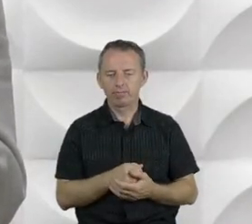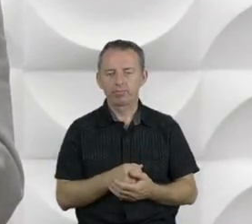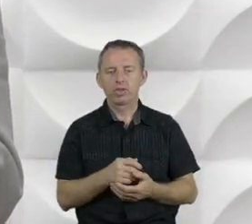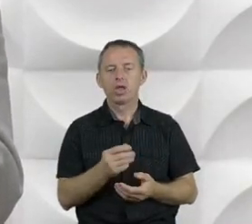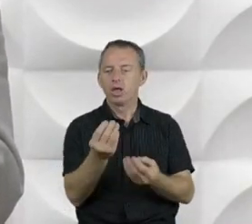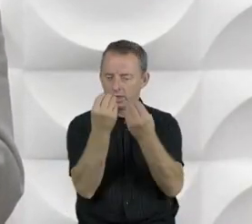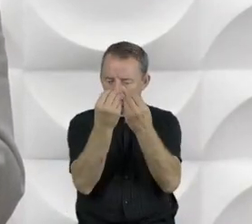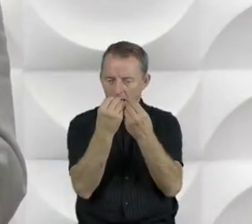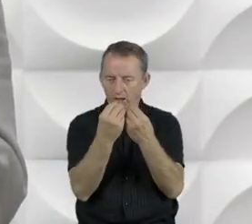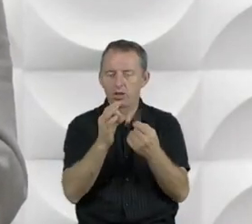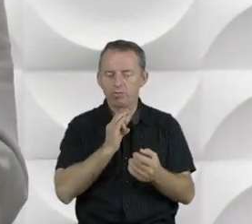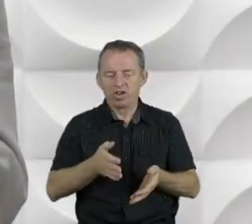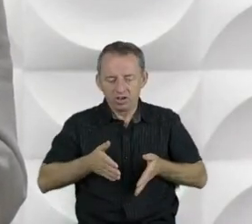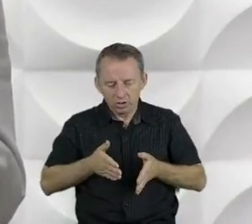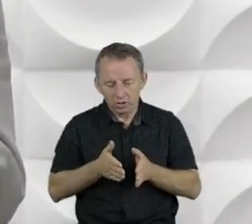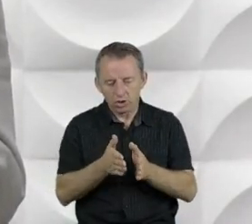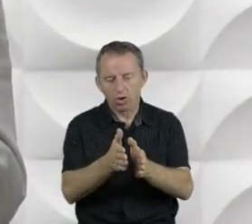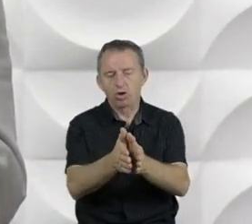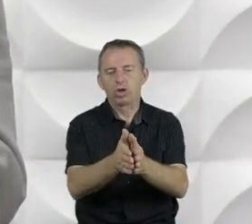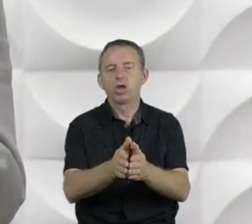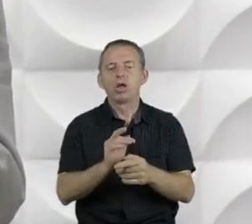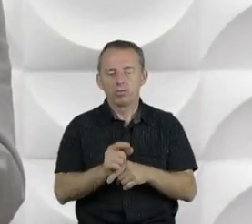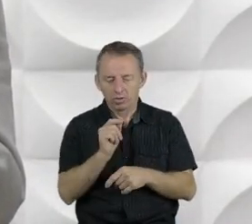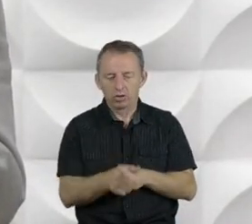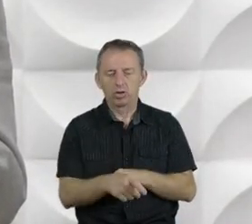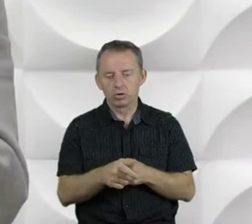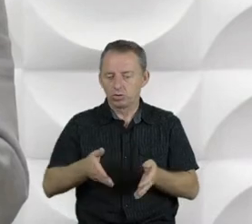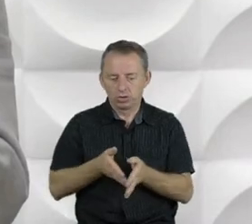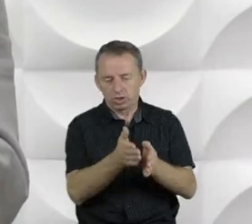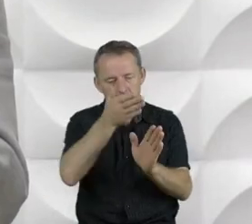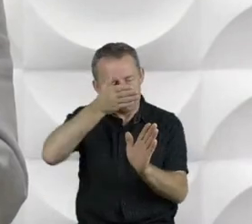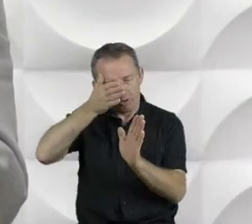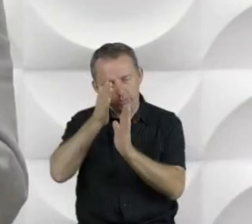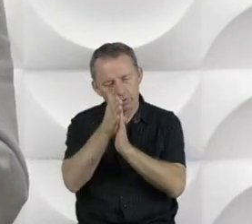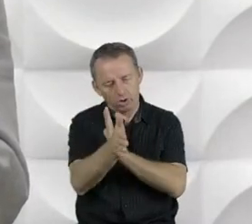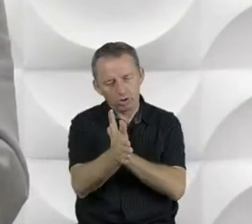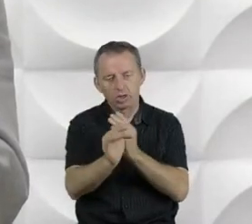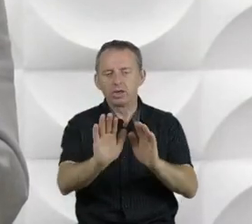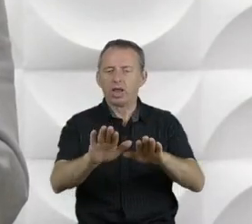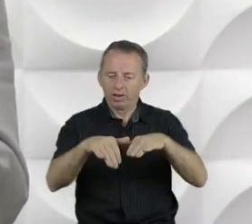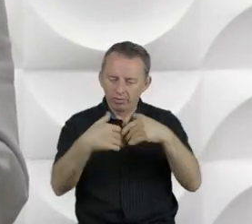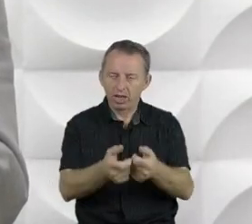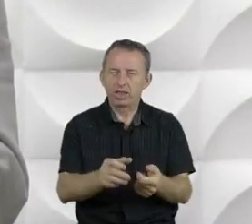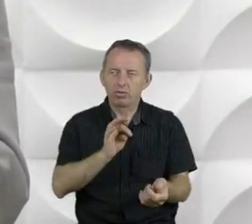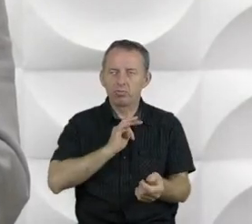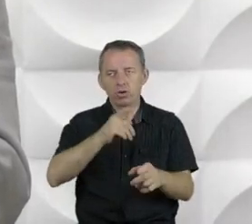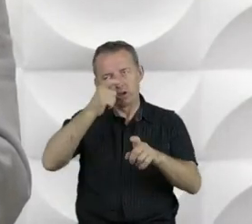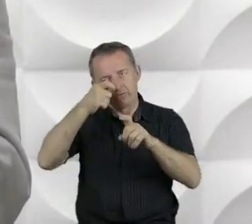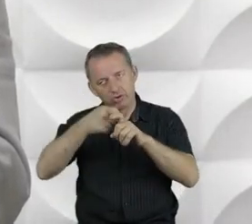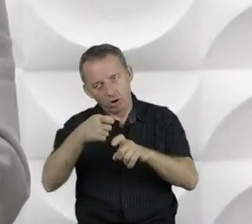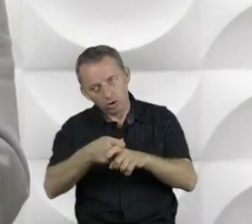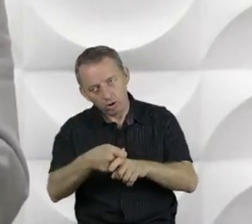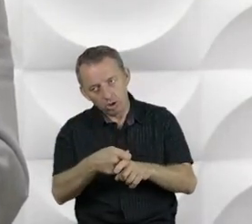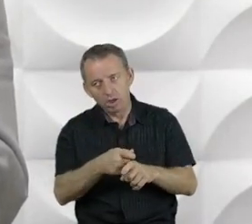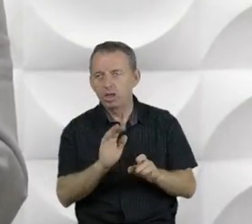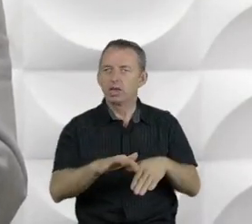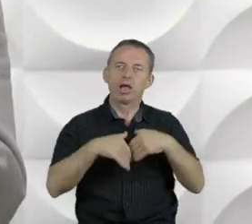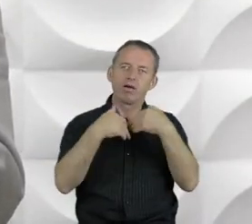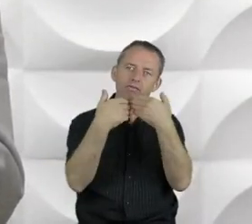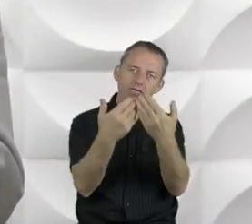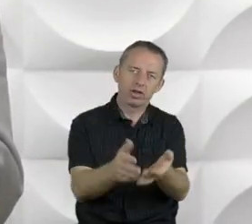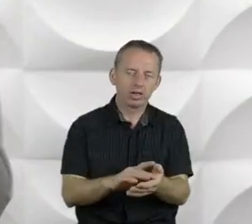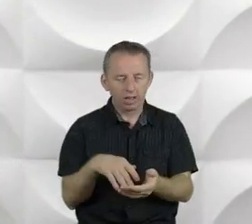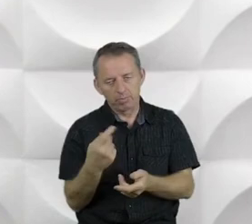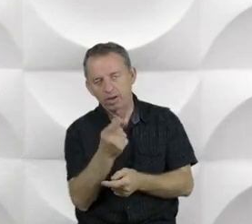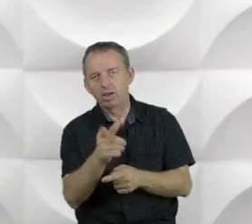Naucz mnie, Panie, Twojej drogi i prowadź mnie ścieżką prostą ze względu na moich wrogów. Nie wydawaj mnie na